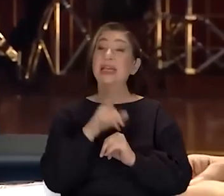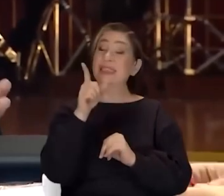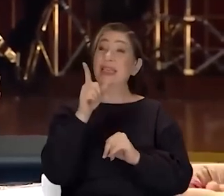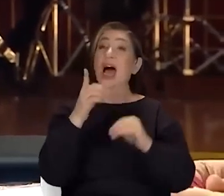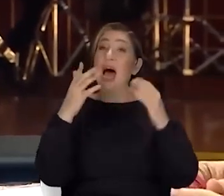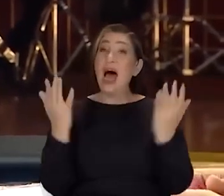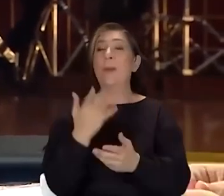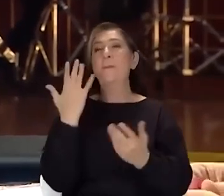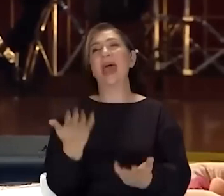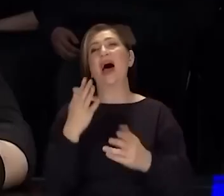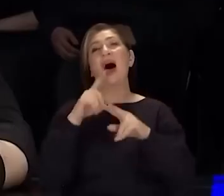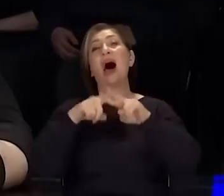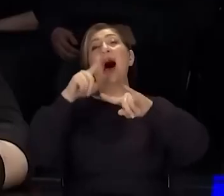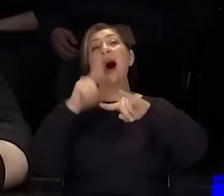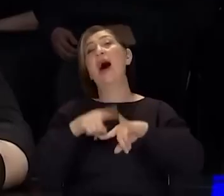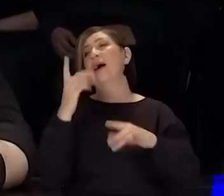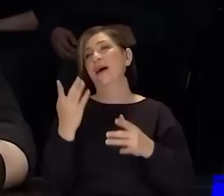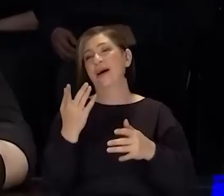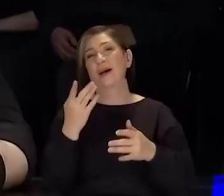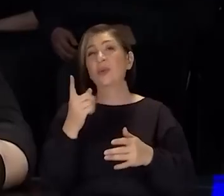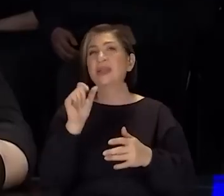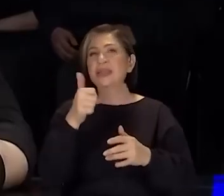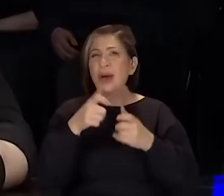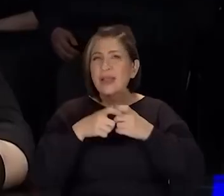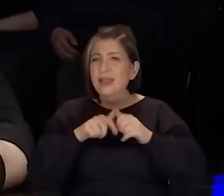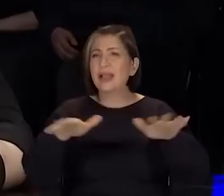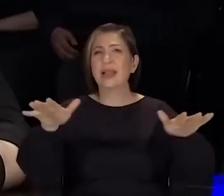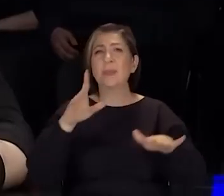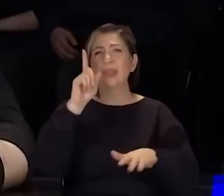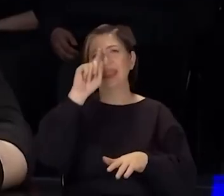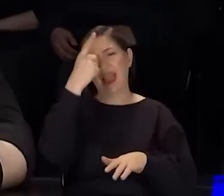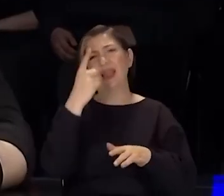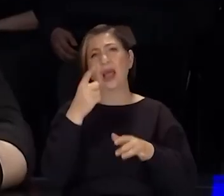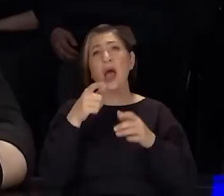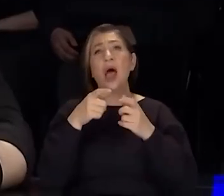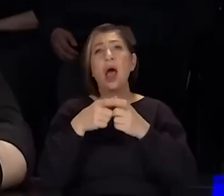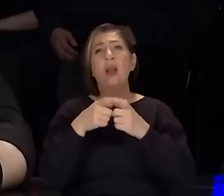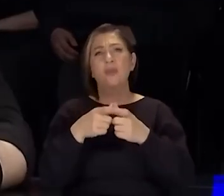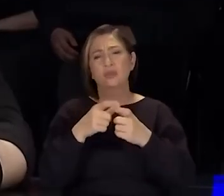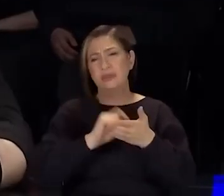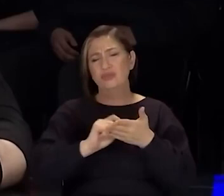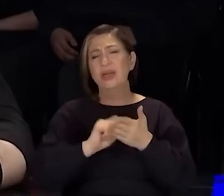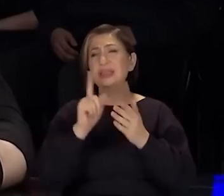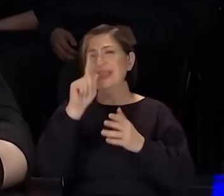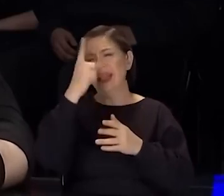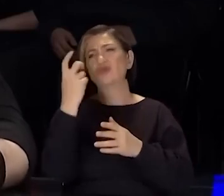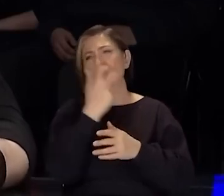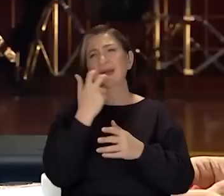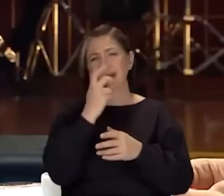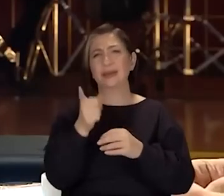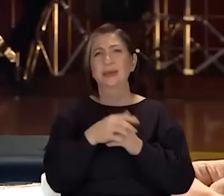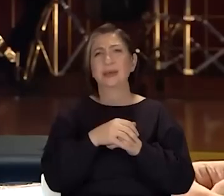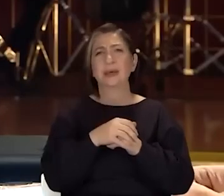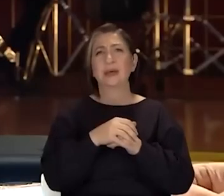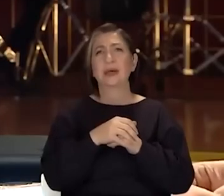Ah Be Ah albümü ne zaman yayınlandı bu? Bunu tekli olarak çıktık. Ha bir tekli bu. Tekli. Albüm yazmışlar bana. Olabilir.